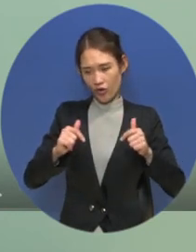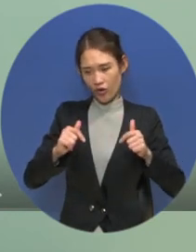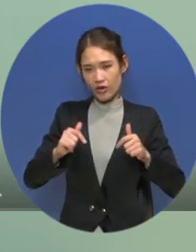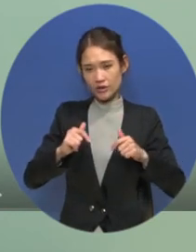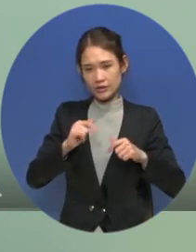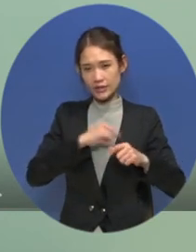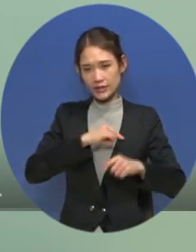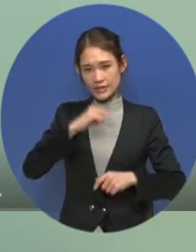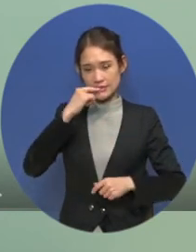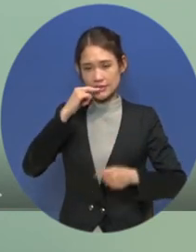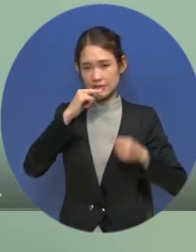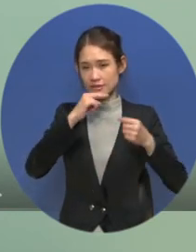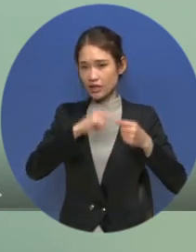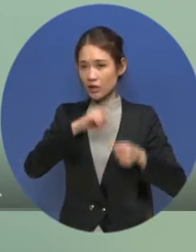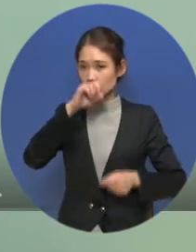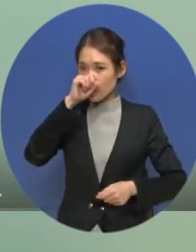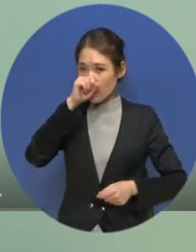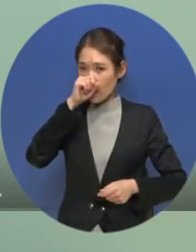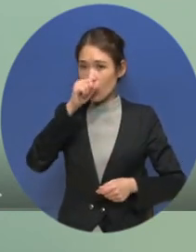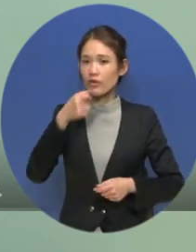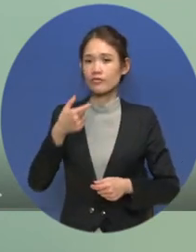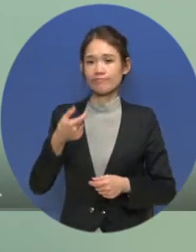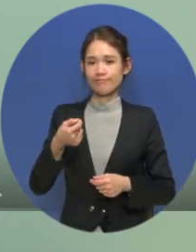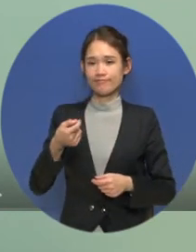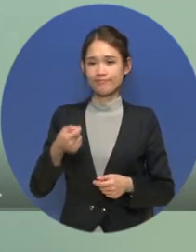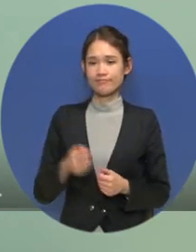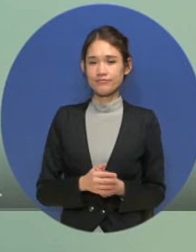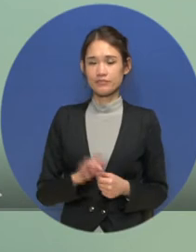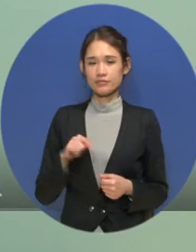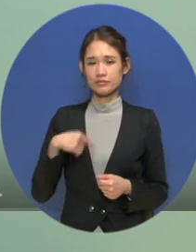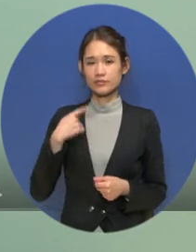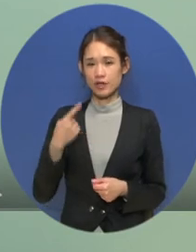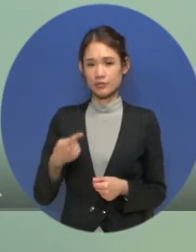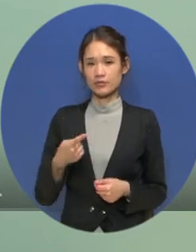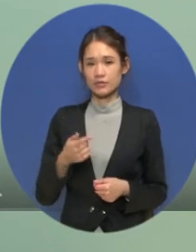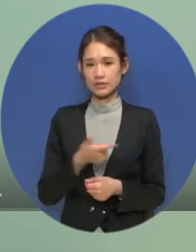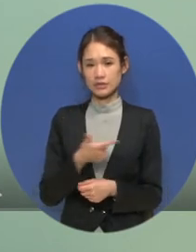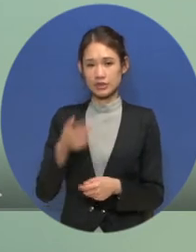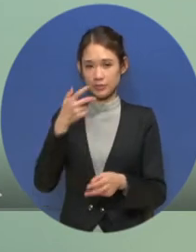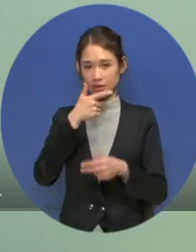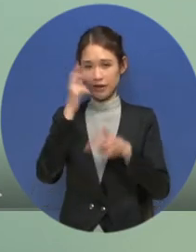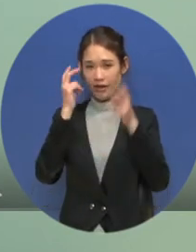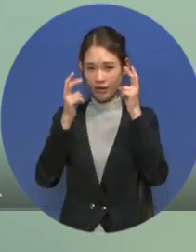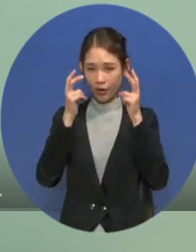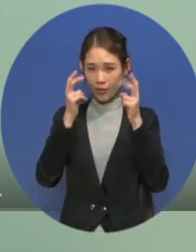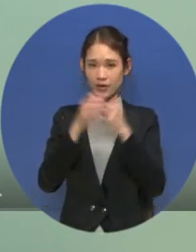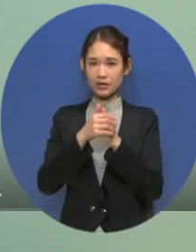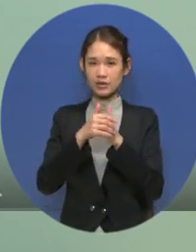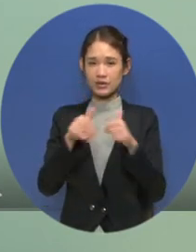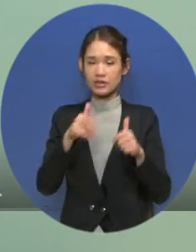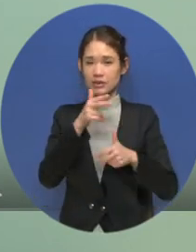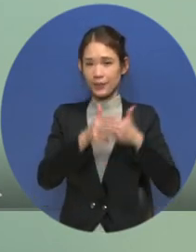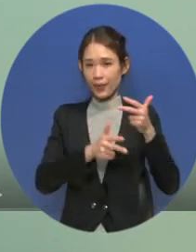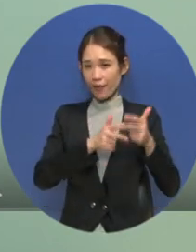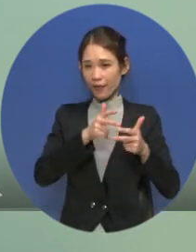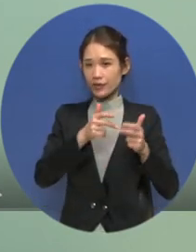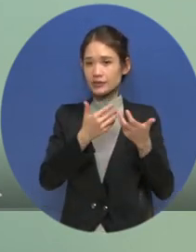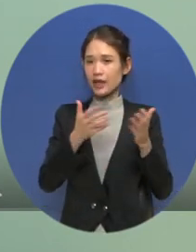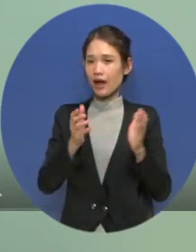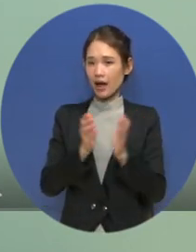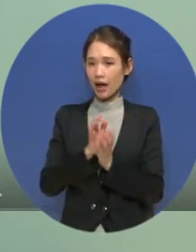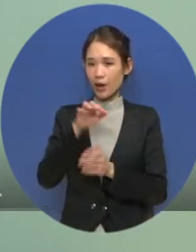정말 1번으로 제일 좋은 경우고요. 그 다음으로는 일반 대기업이라든지